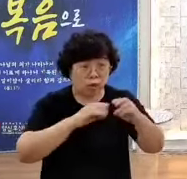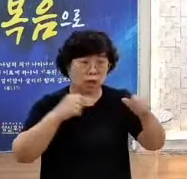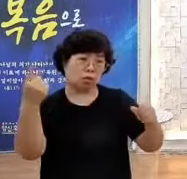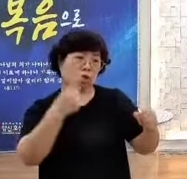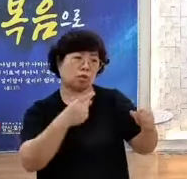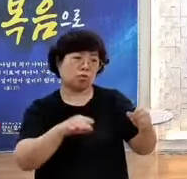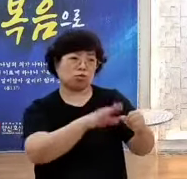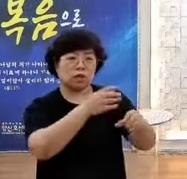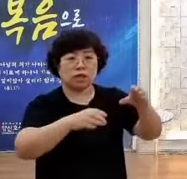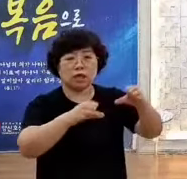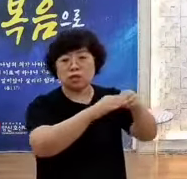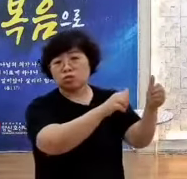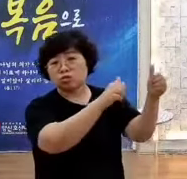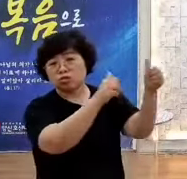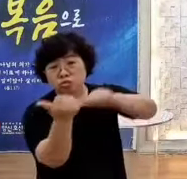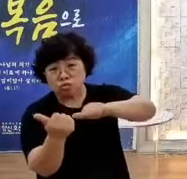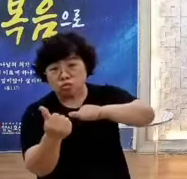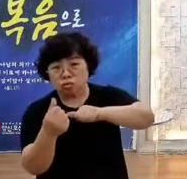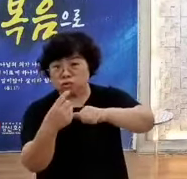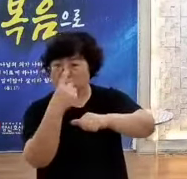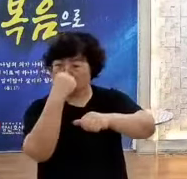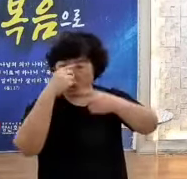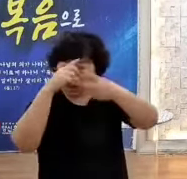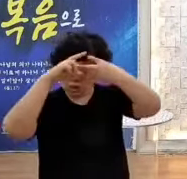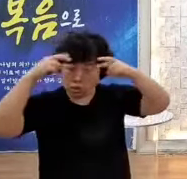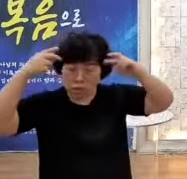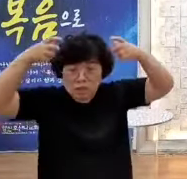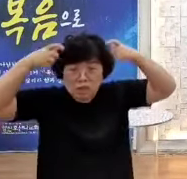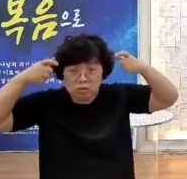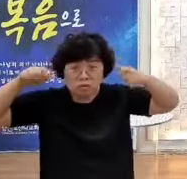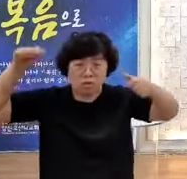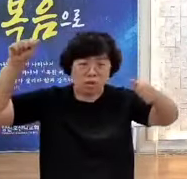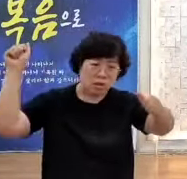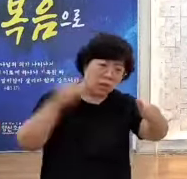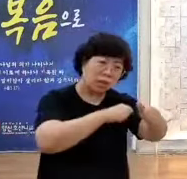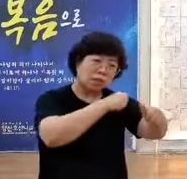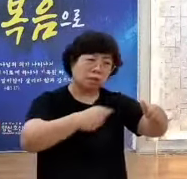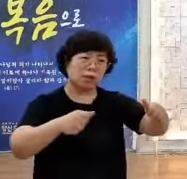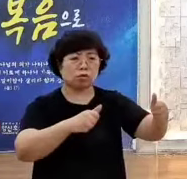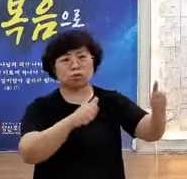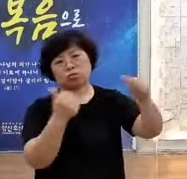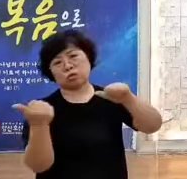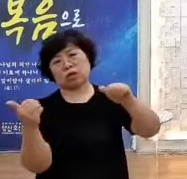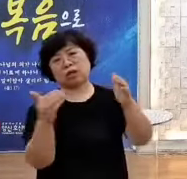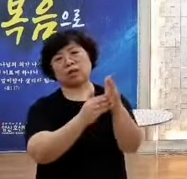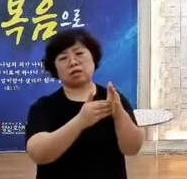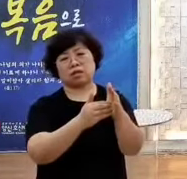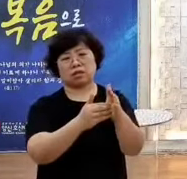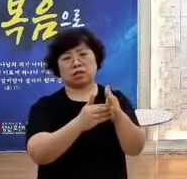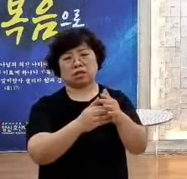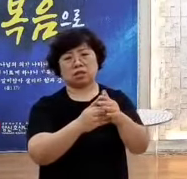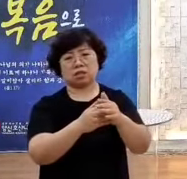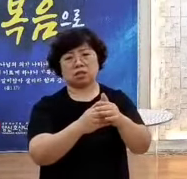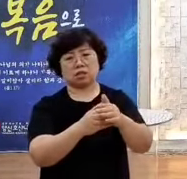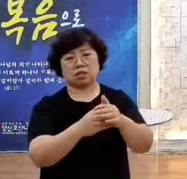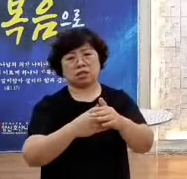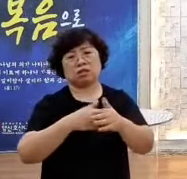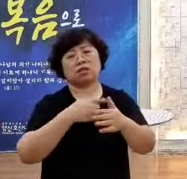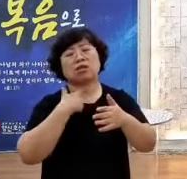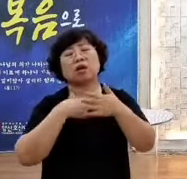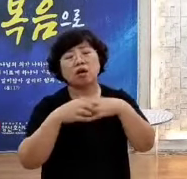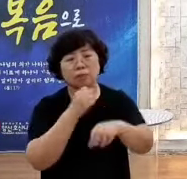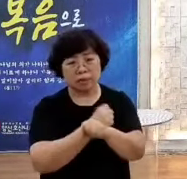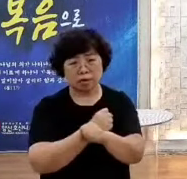대신해서 가시관을 쓰시고 채찍을 맞으시고 죽기까지 그 참혹한 십자가